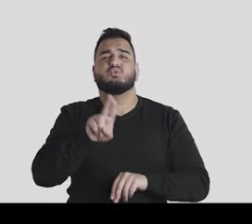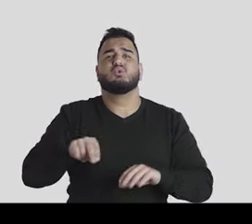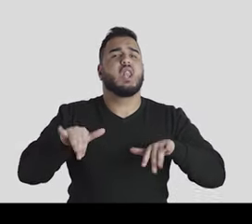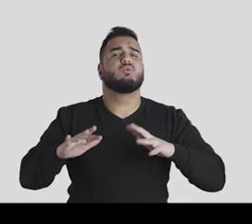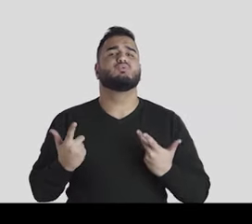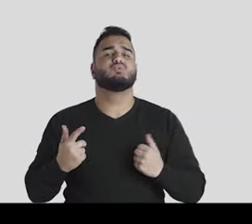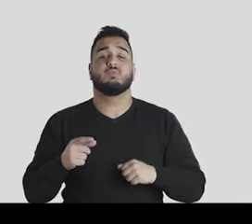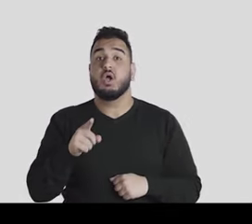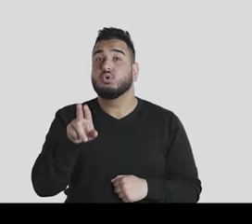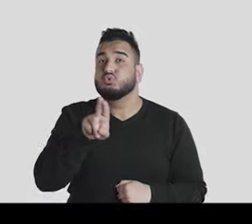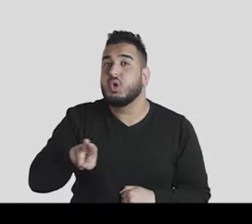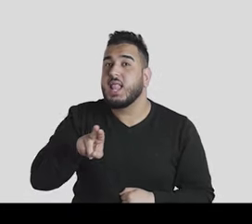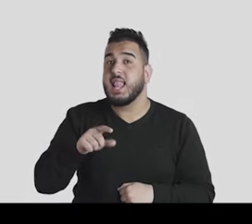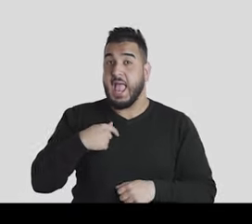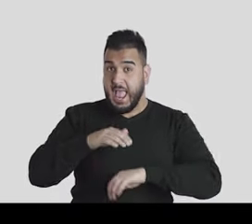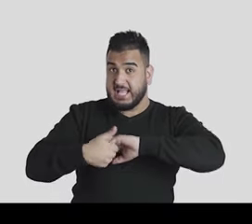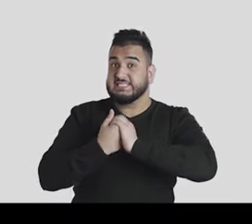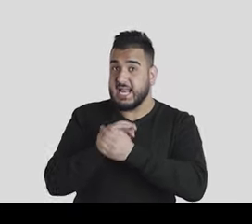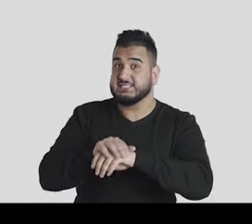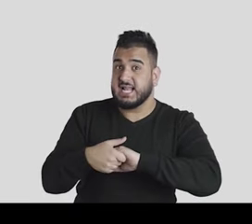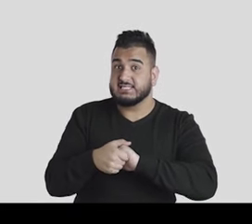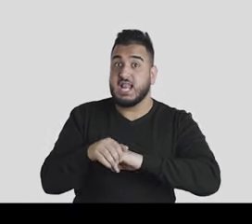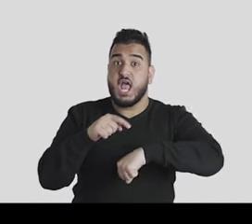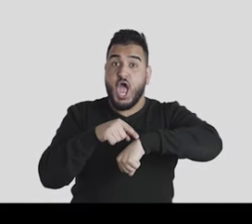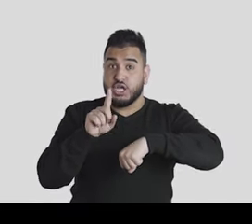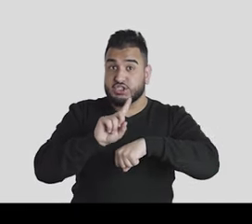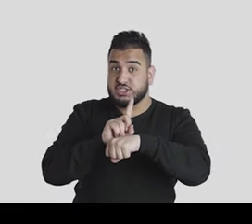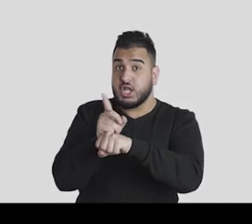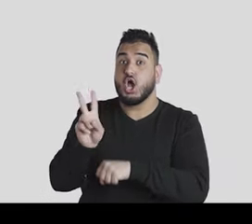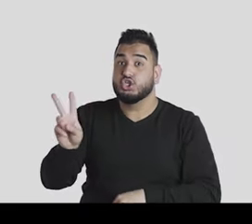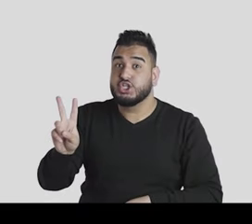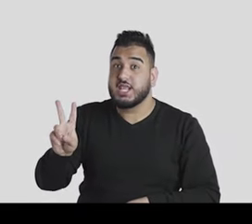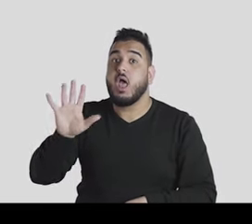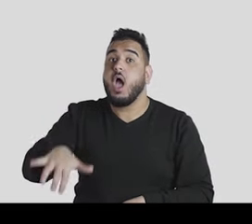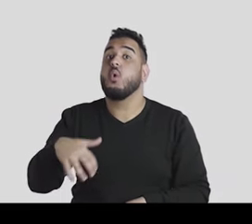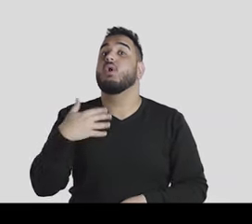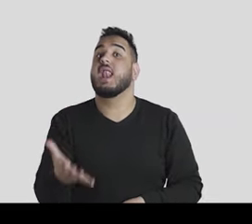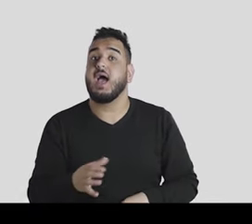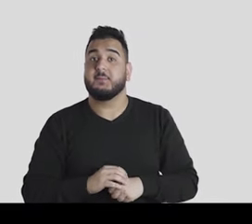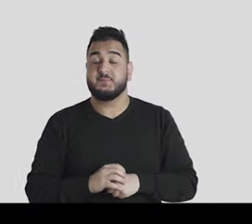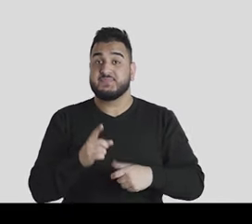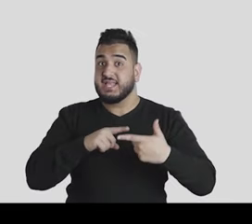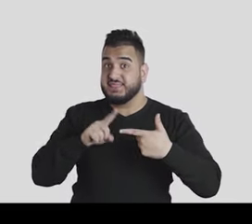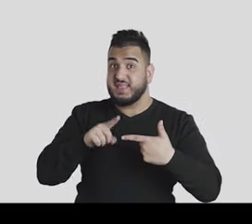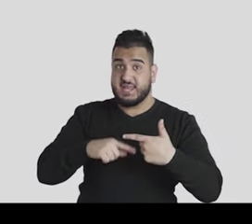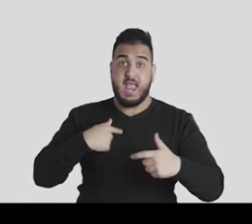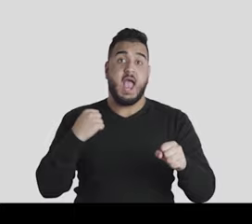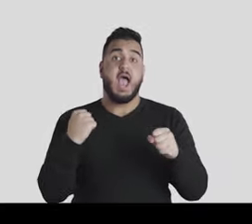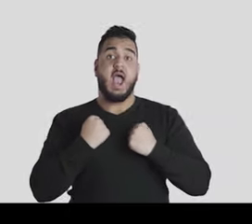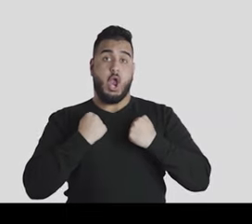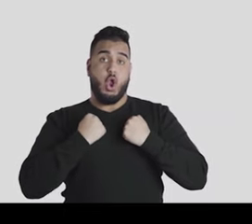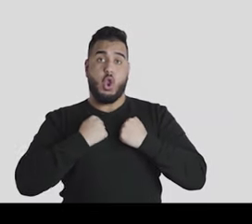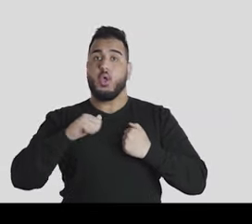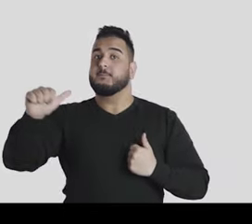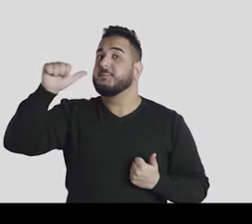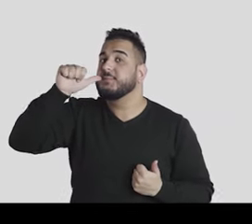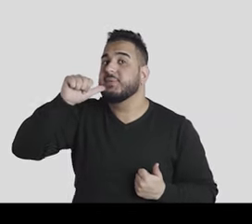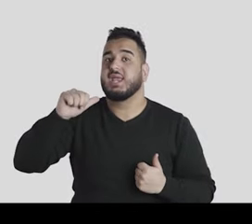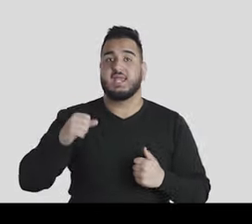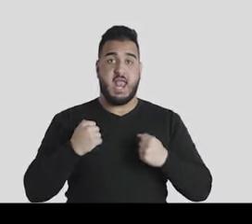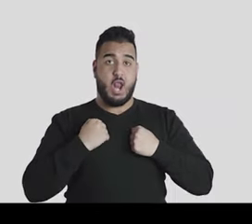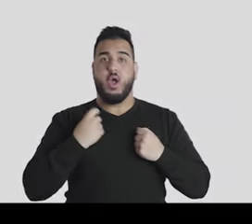ثانية؟ نعم؟ لا؟ هل يمكنني مشاركة أدواتي الشخصية وزجاجة المياه الخاصة بي مع